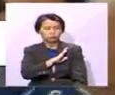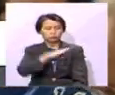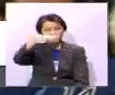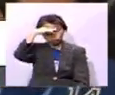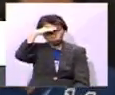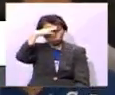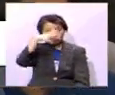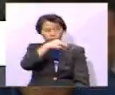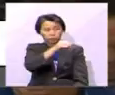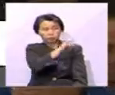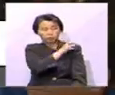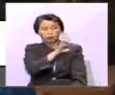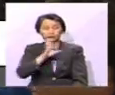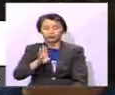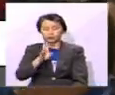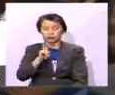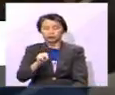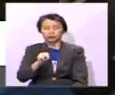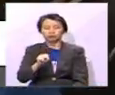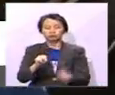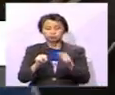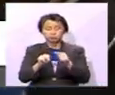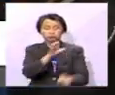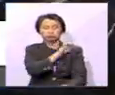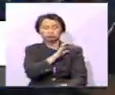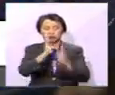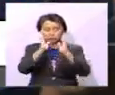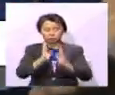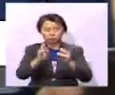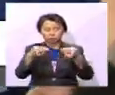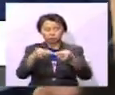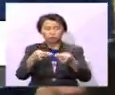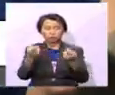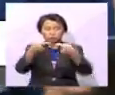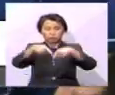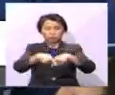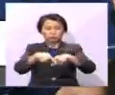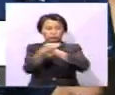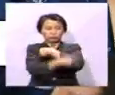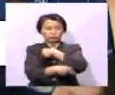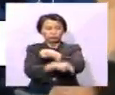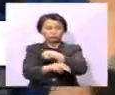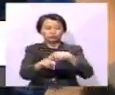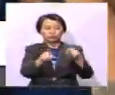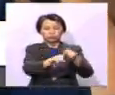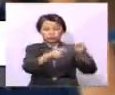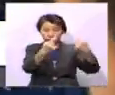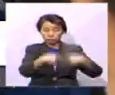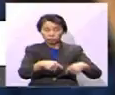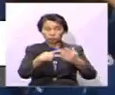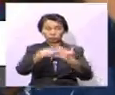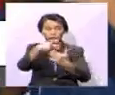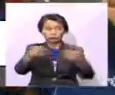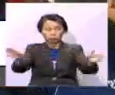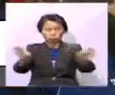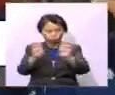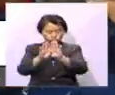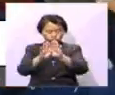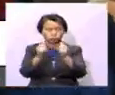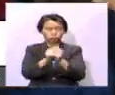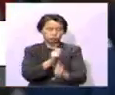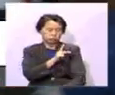Nordin dan juga pengerusi BN Johor yang juga pengerusi Badan Perhubungan UMNO Negeri. Turut sama pada program tertutup itu